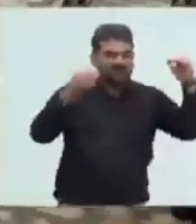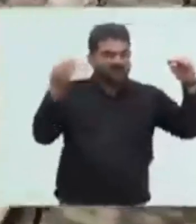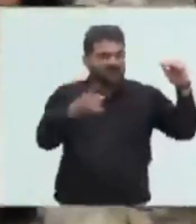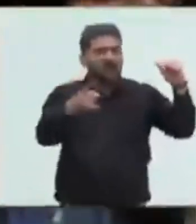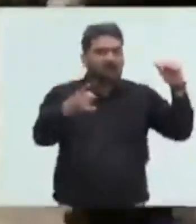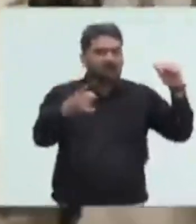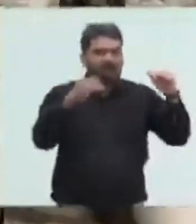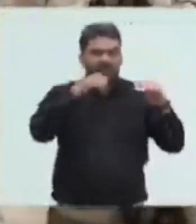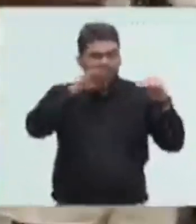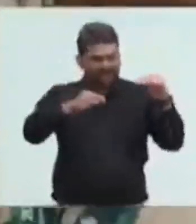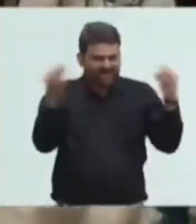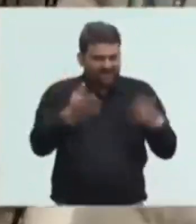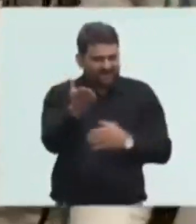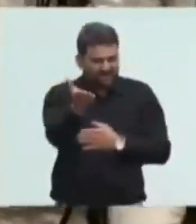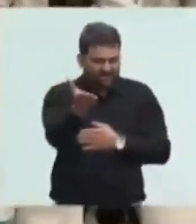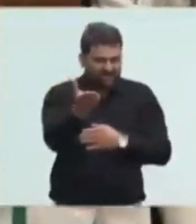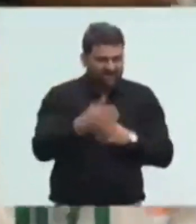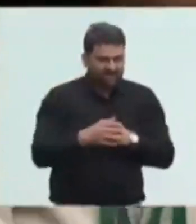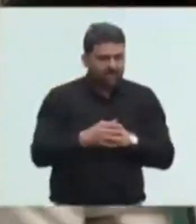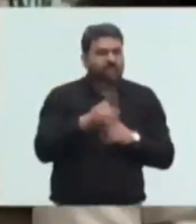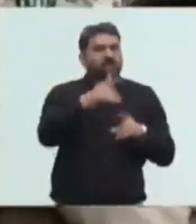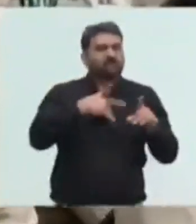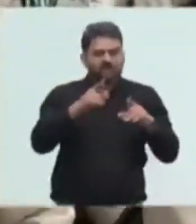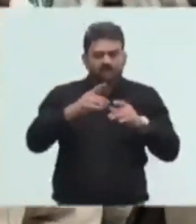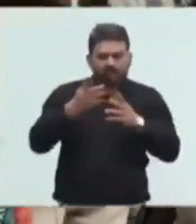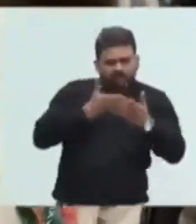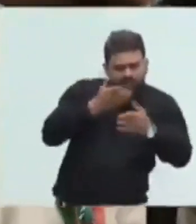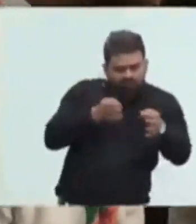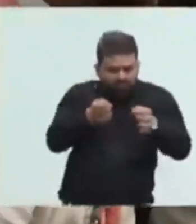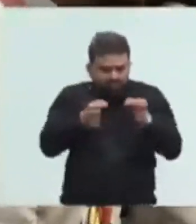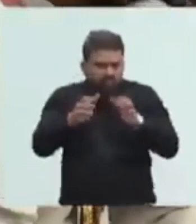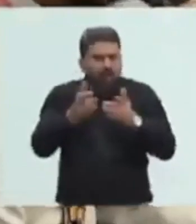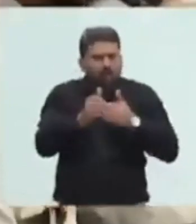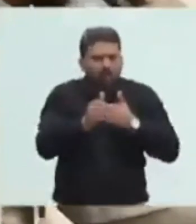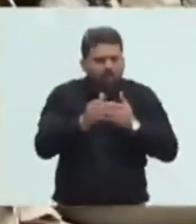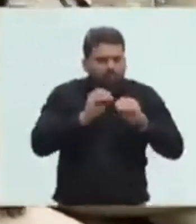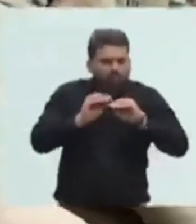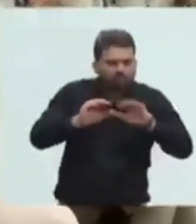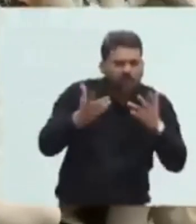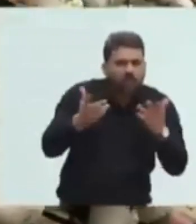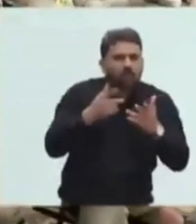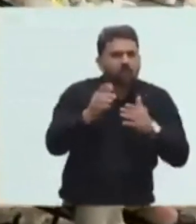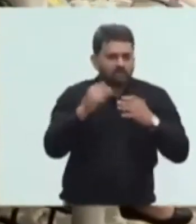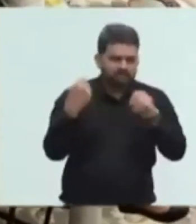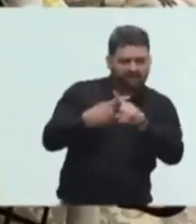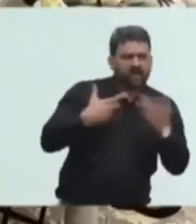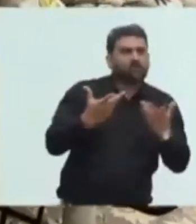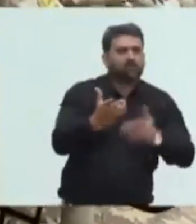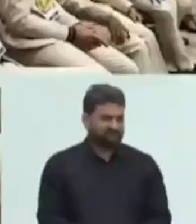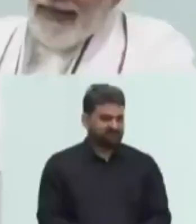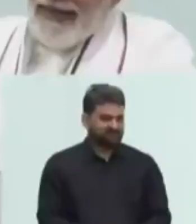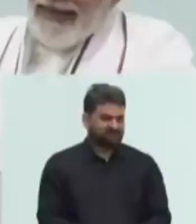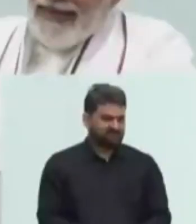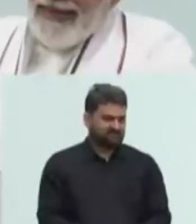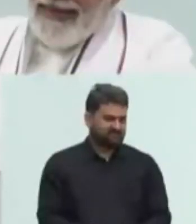वो तो महज वास होता है क्या आप कैसे उसको स्वागत है कैसे गाइड करते हैं उसके साथ कैसे मैच करके अपने